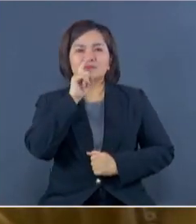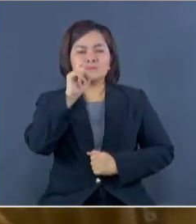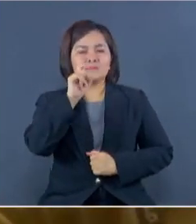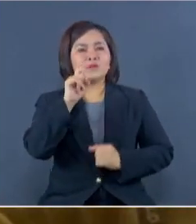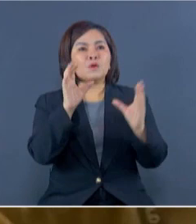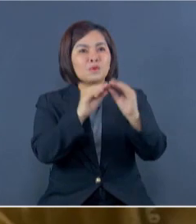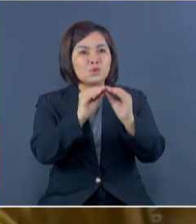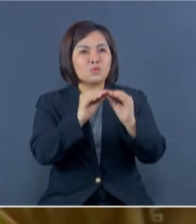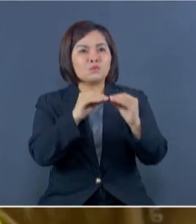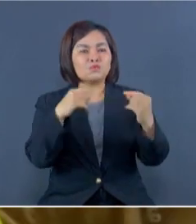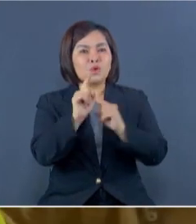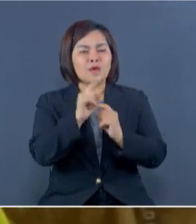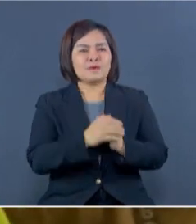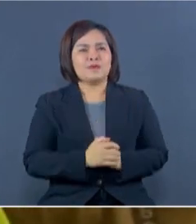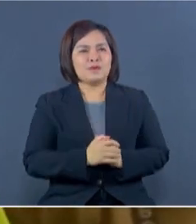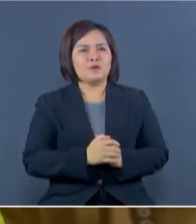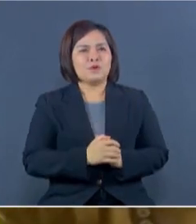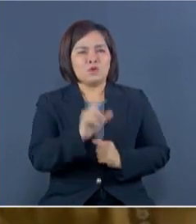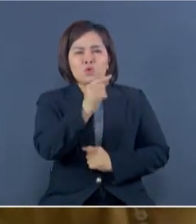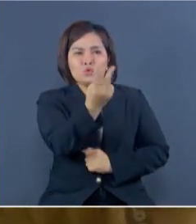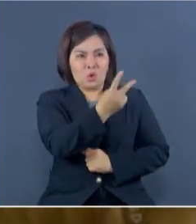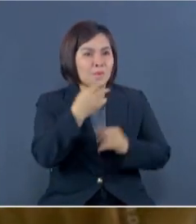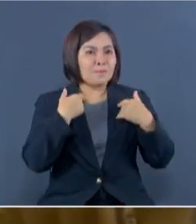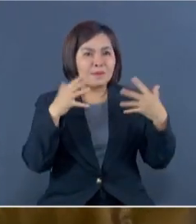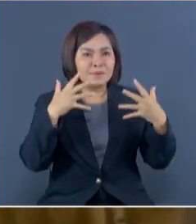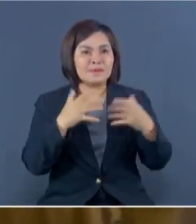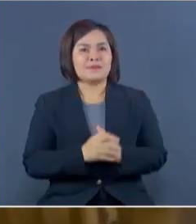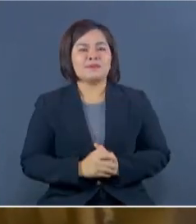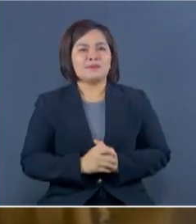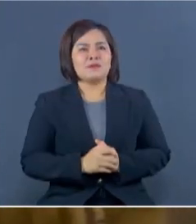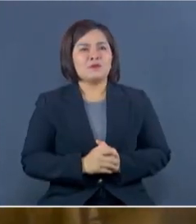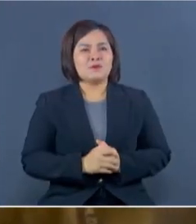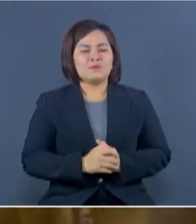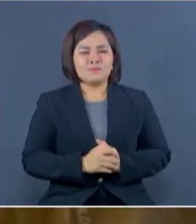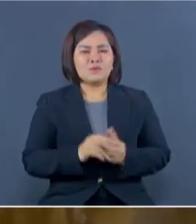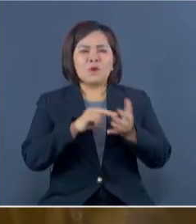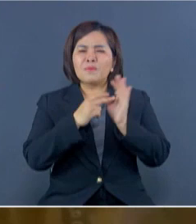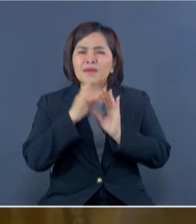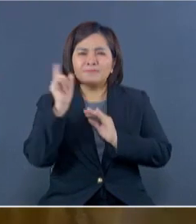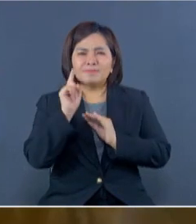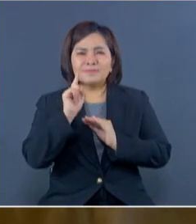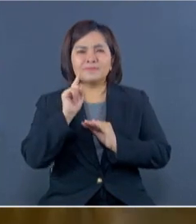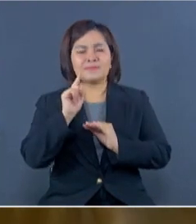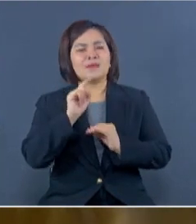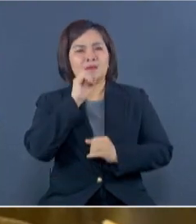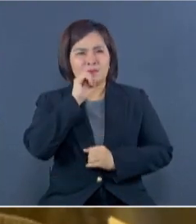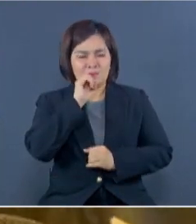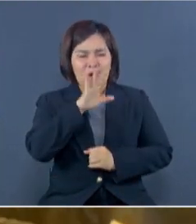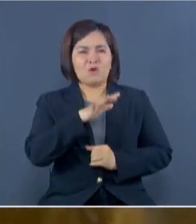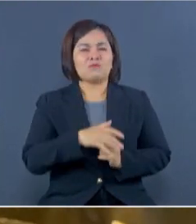เราไม่มีสองลุงในที่ประชุมพูดชัดเจนนะ มีเฉพาะตัวสามเองแต่ว ่าหมายก็ว่าคือบอกว่า